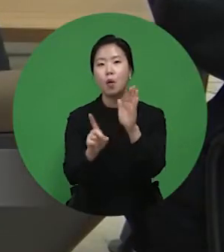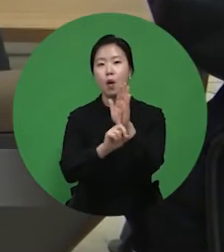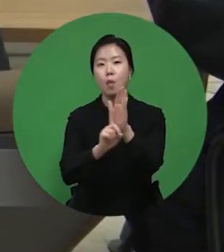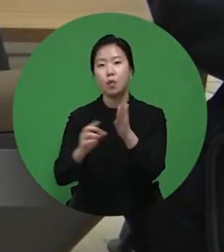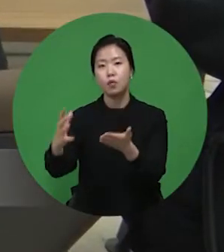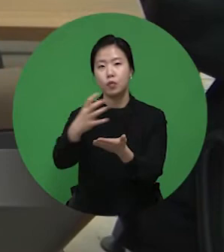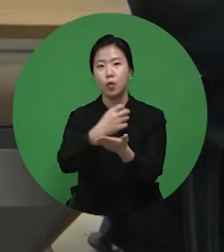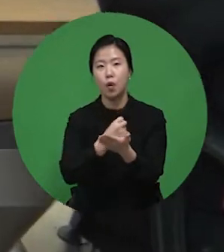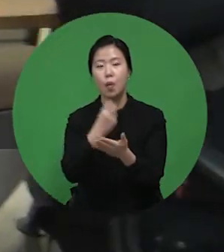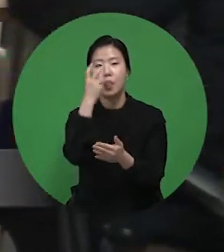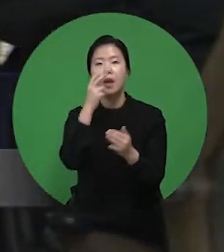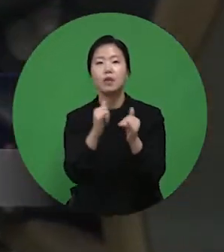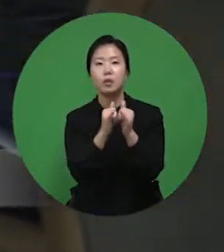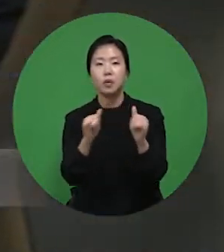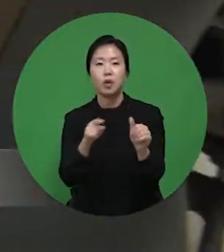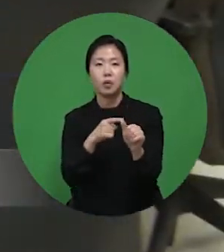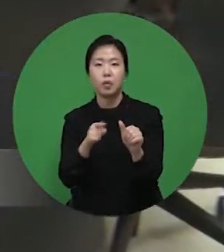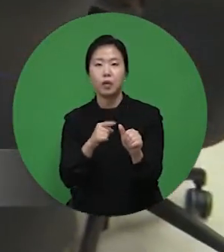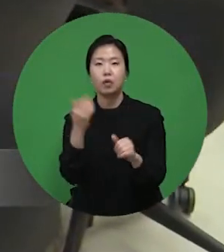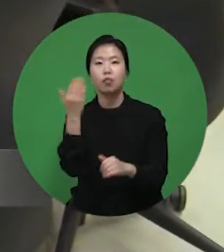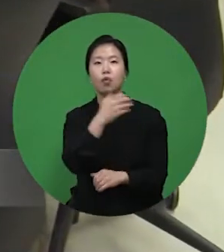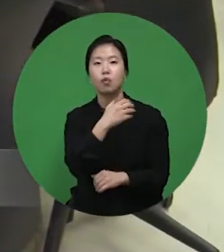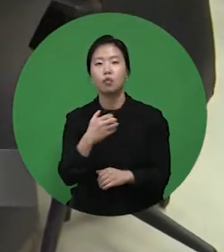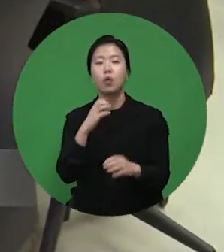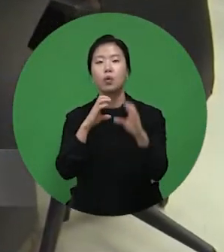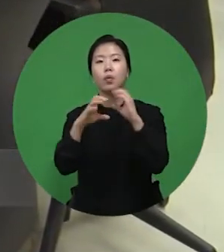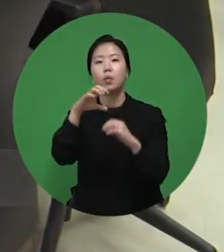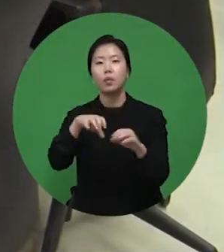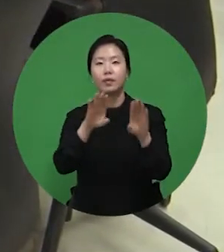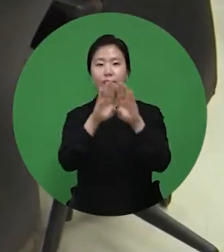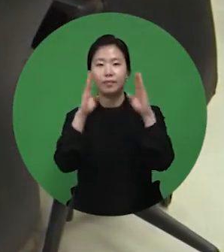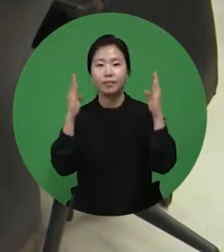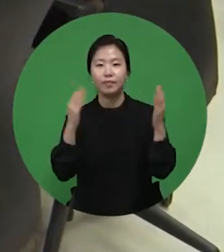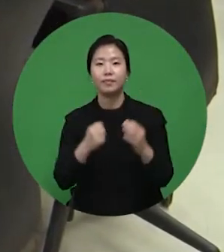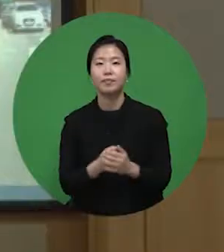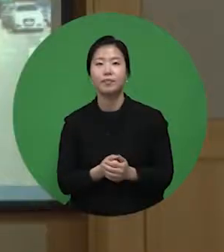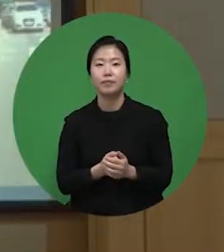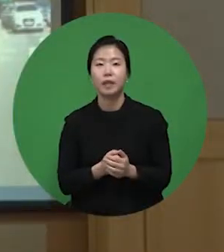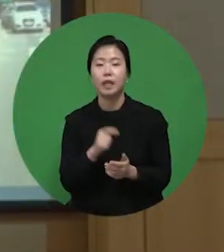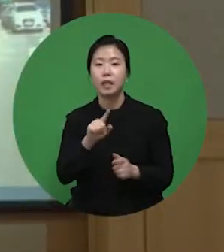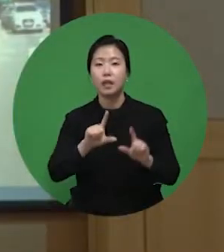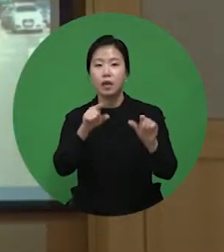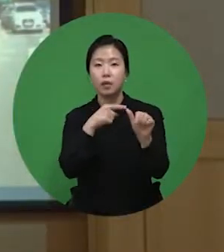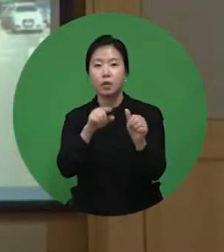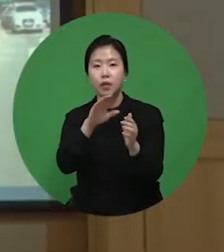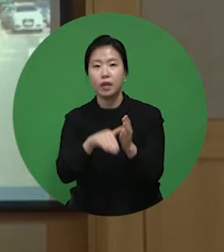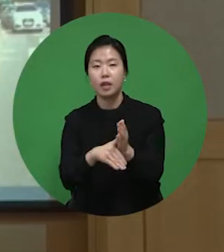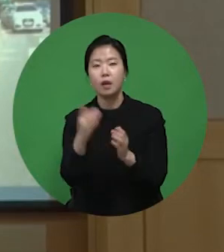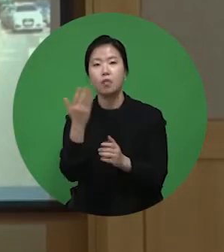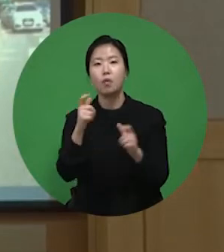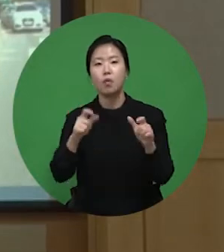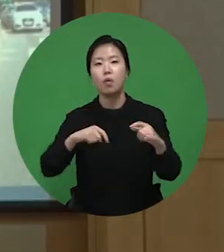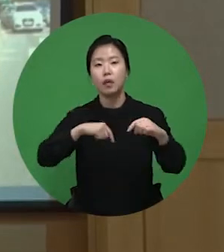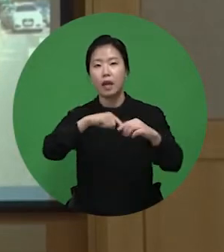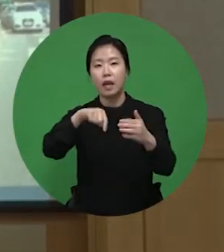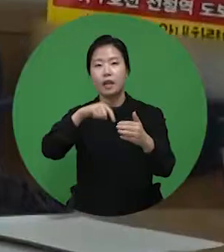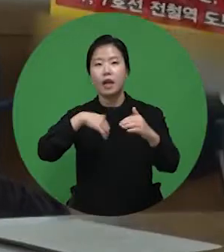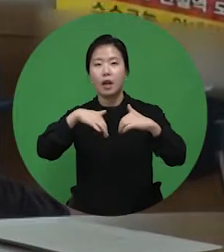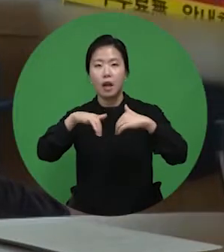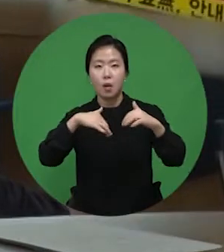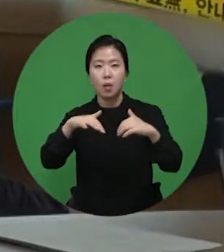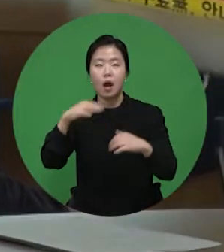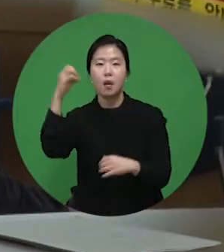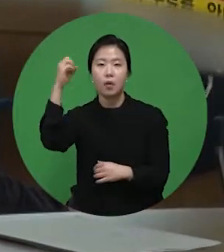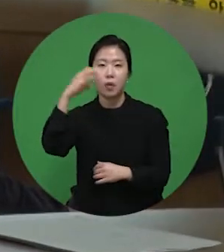불법 광고물 수거보상제 단속원 교육이 구로구청 소통홀에서 열렸습니다. 이날 교육에는 관내 도로변